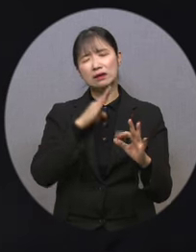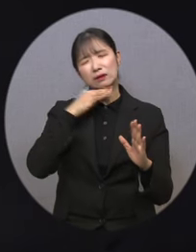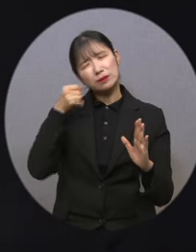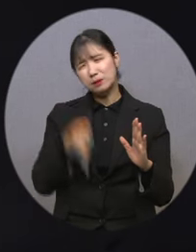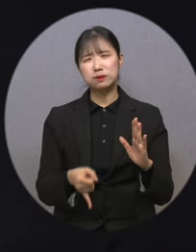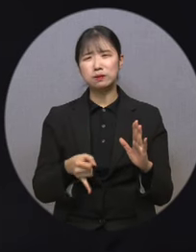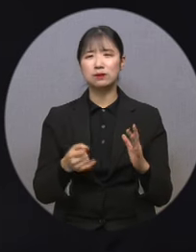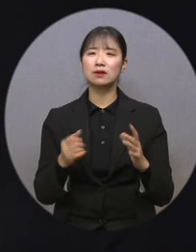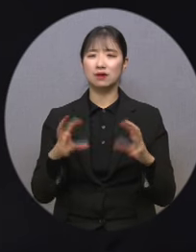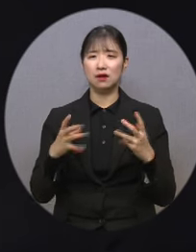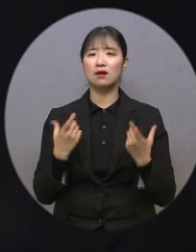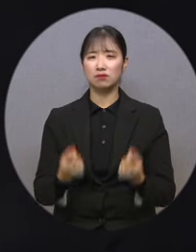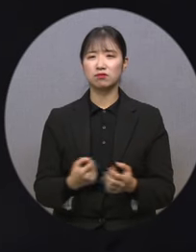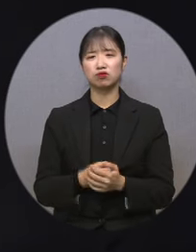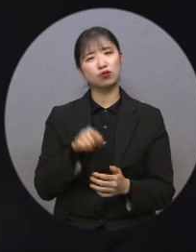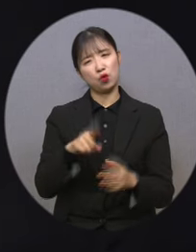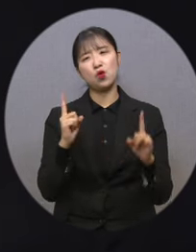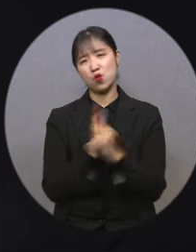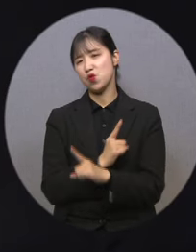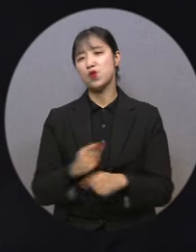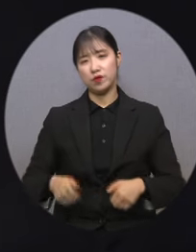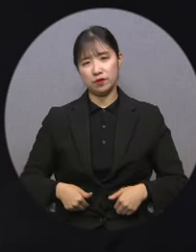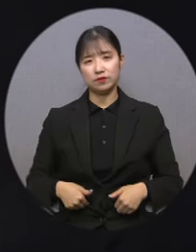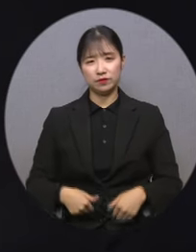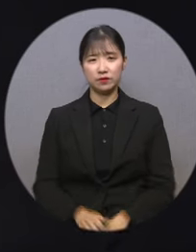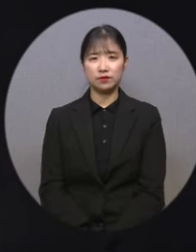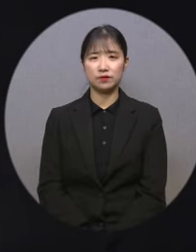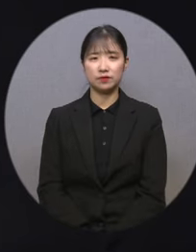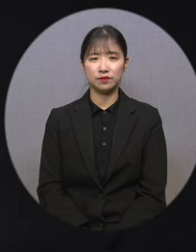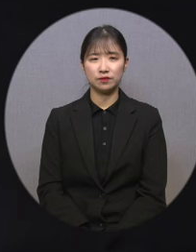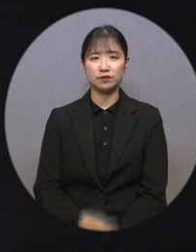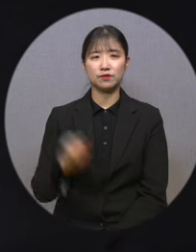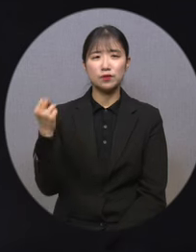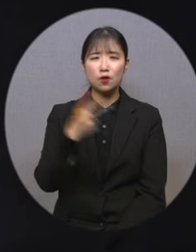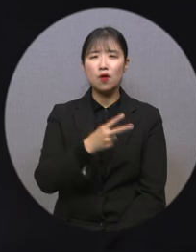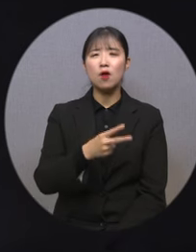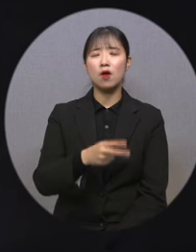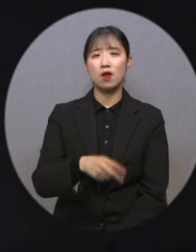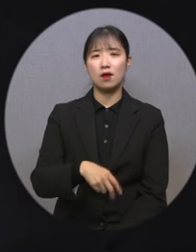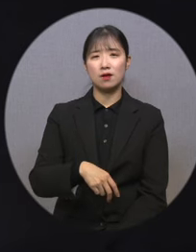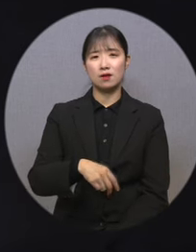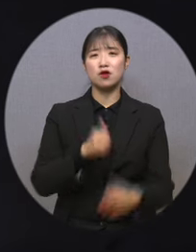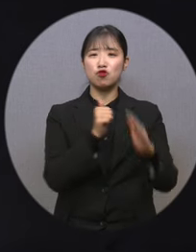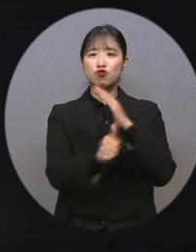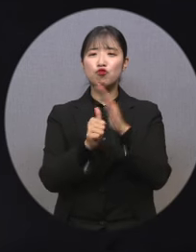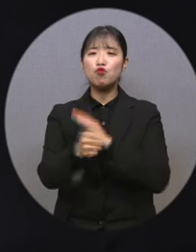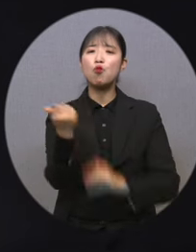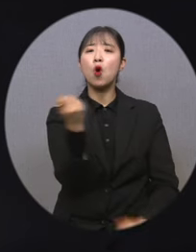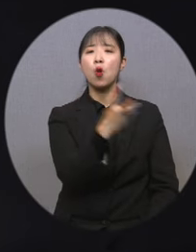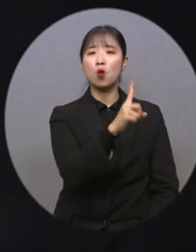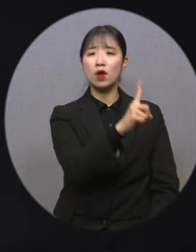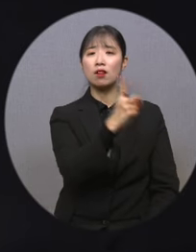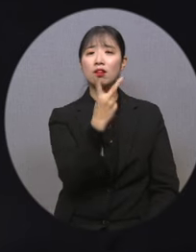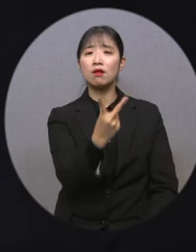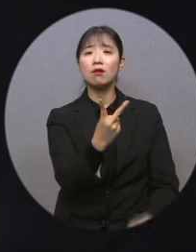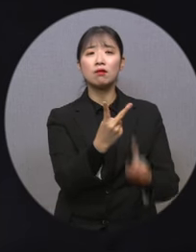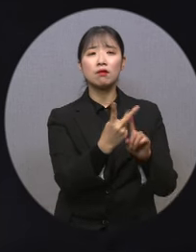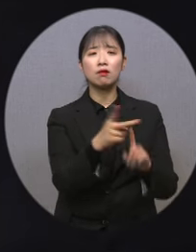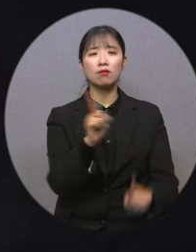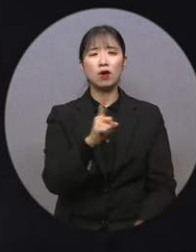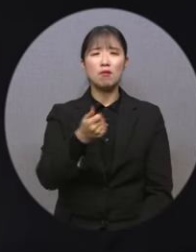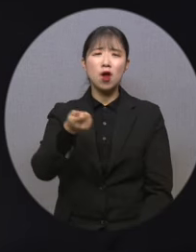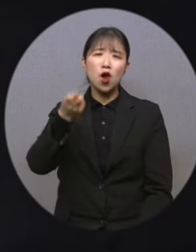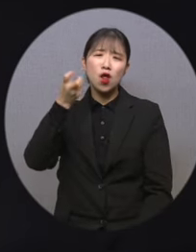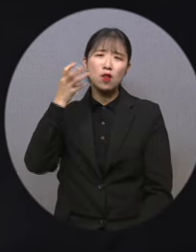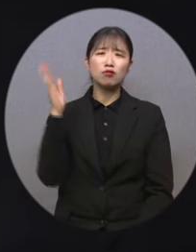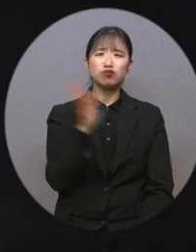미개국이. 이거 고쳐야 됩니다. 제가... 또 기호도 불평등이 심해요. 기호 1번, 2번은 몇 달